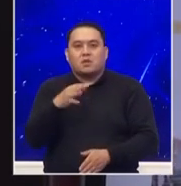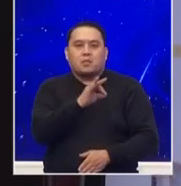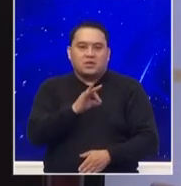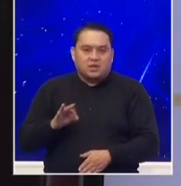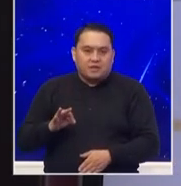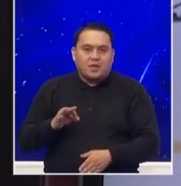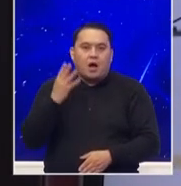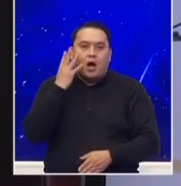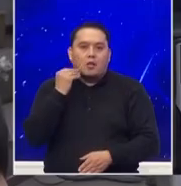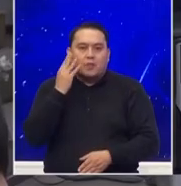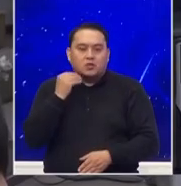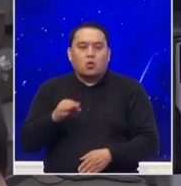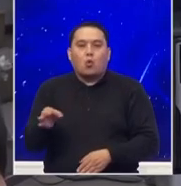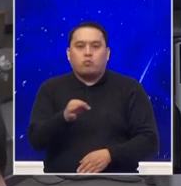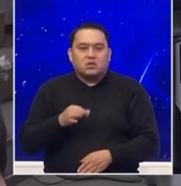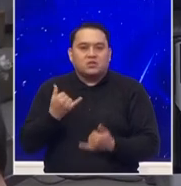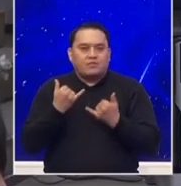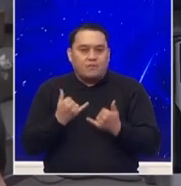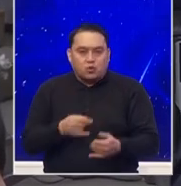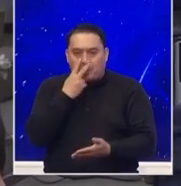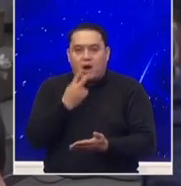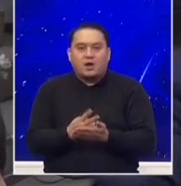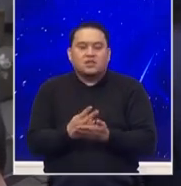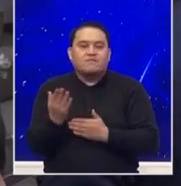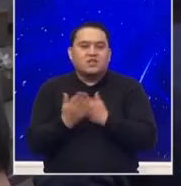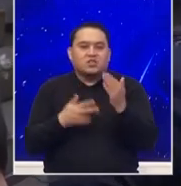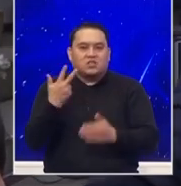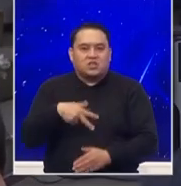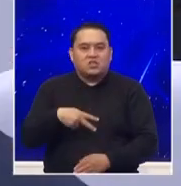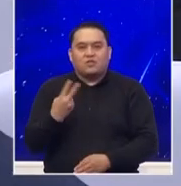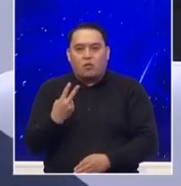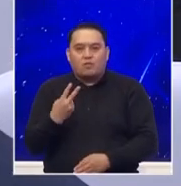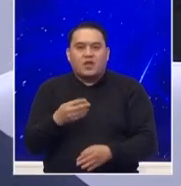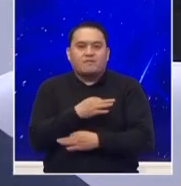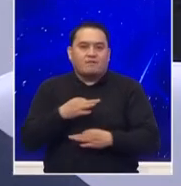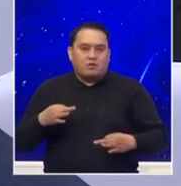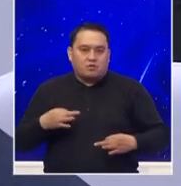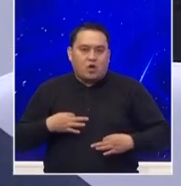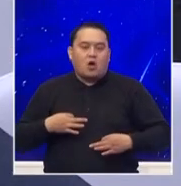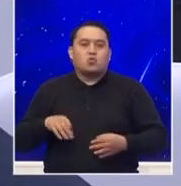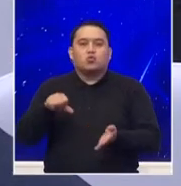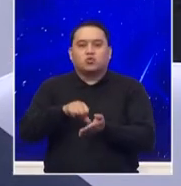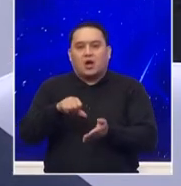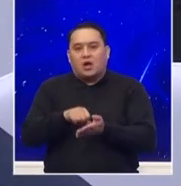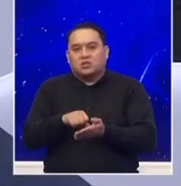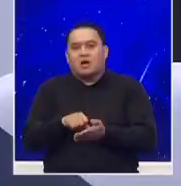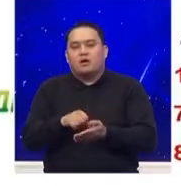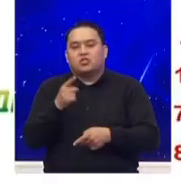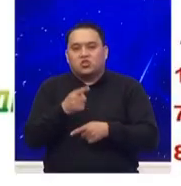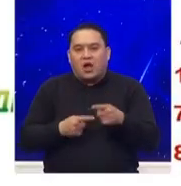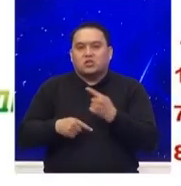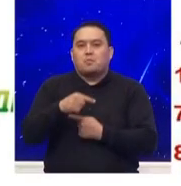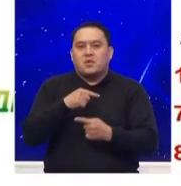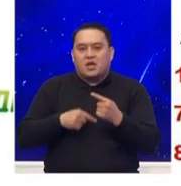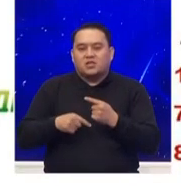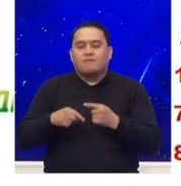35%. В Алматинской же области на сегодня этот показатель свыше 32%. К финалу реализации принятой программы прогноз доли малого и